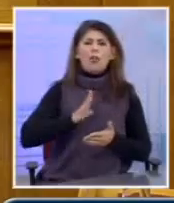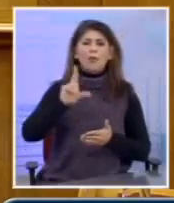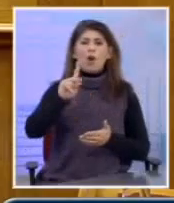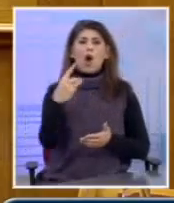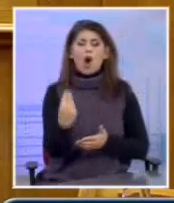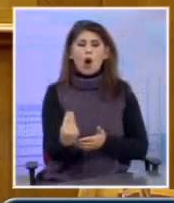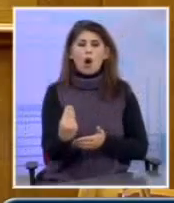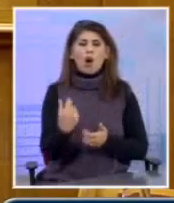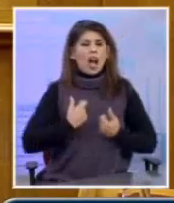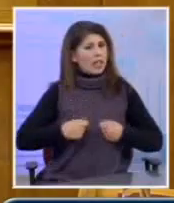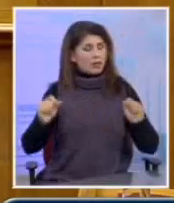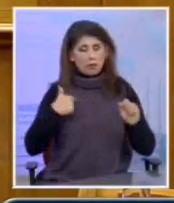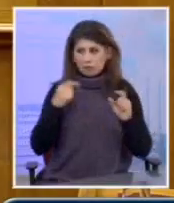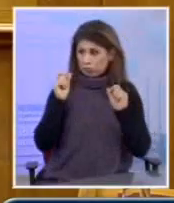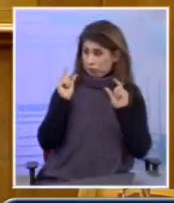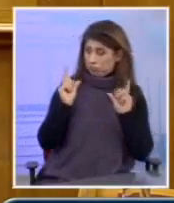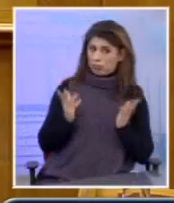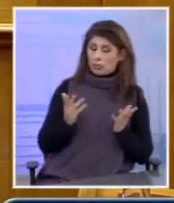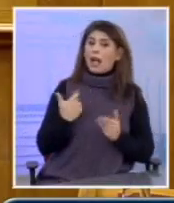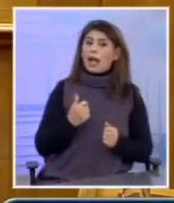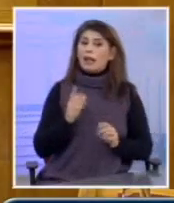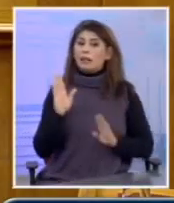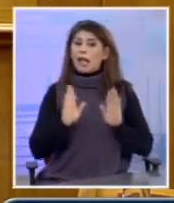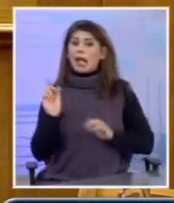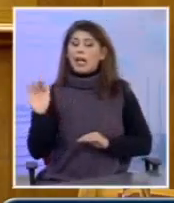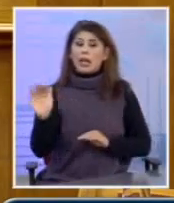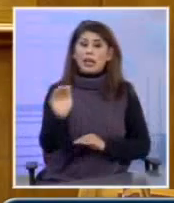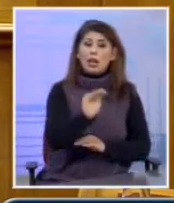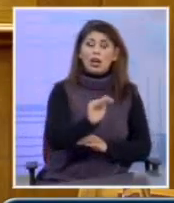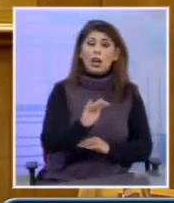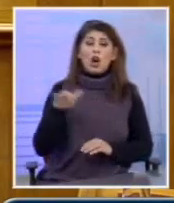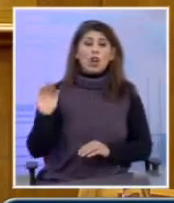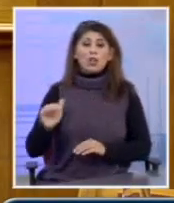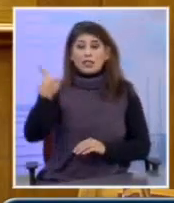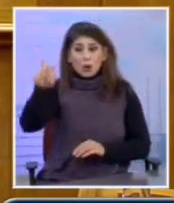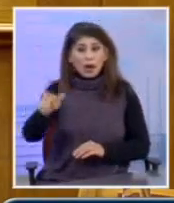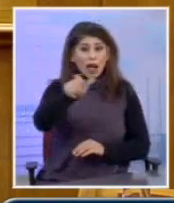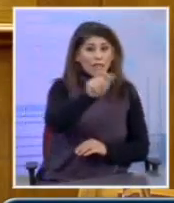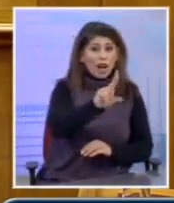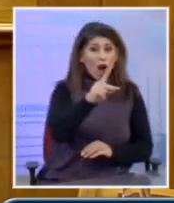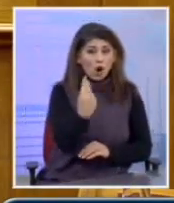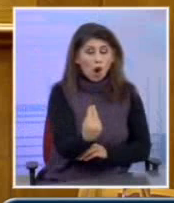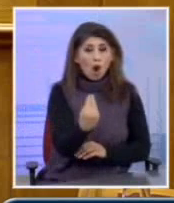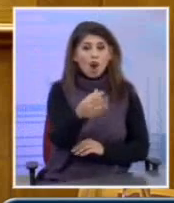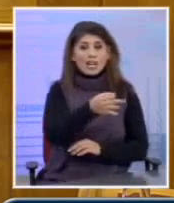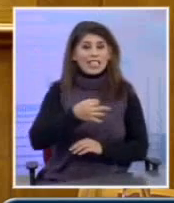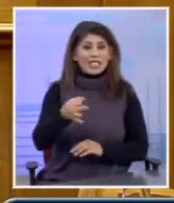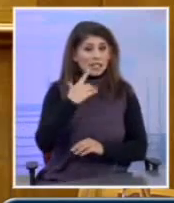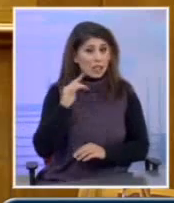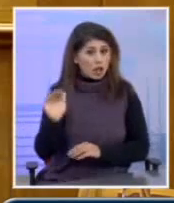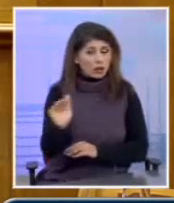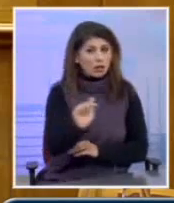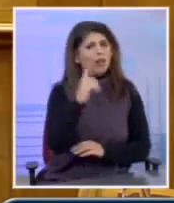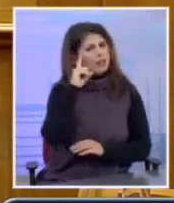Και εκπλήσωμαι που το λέτε αυτό, κάνατε κάποια δημοσκόπηση και το βρήκατε. Πήγατε και τους ρωτήσατε έναν προς έναν. Εγώ ξέρω ότι υπάρχουν